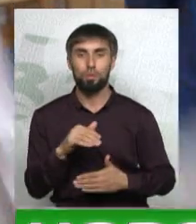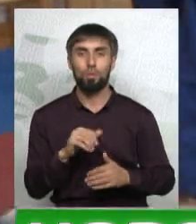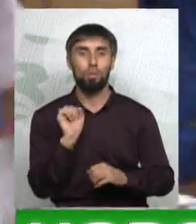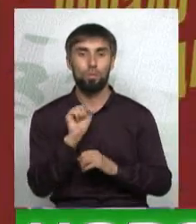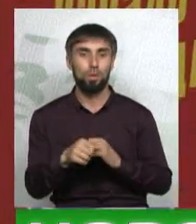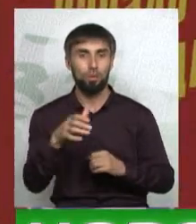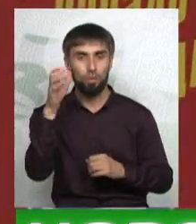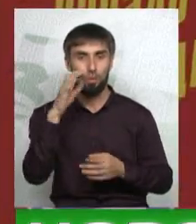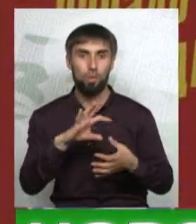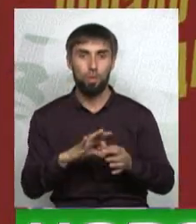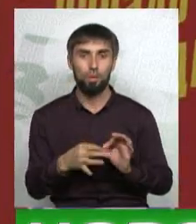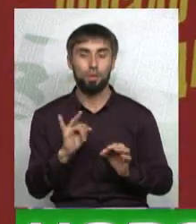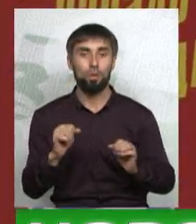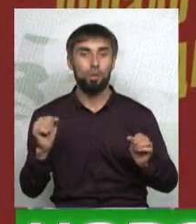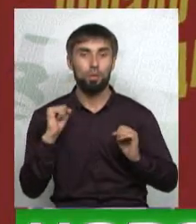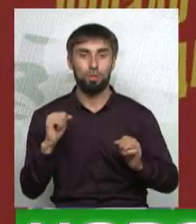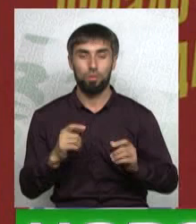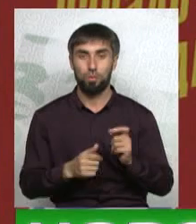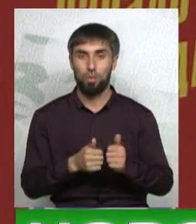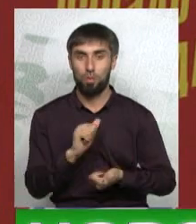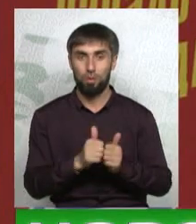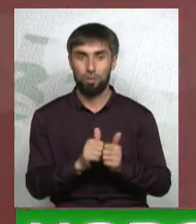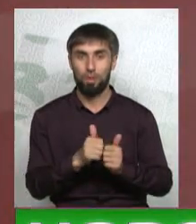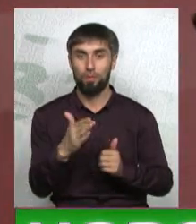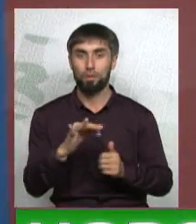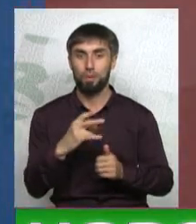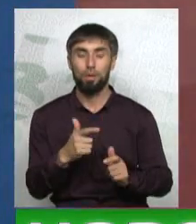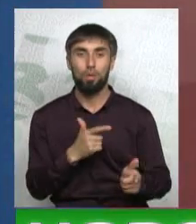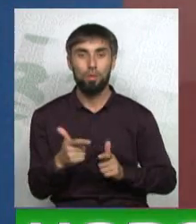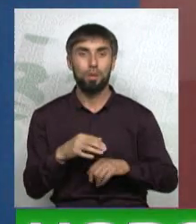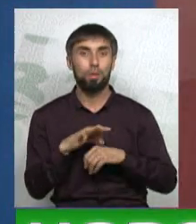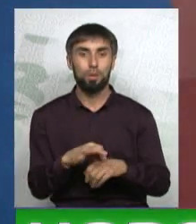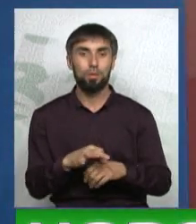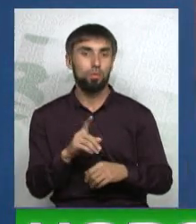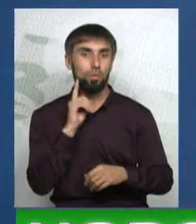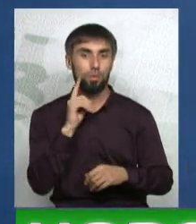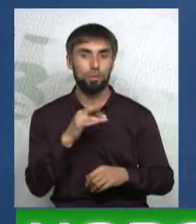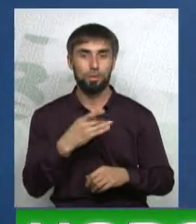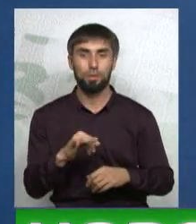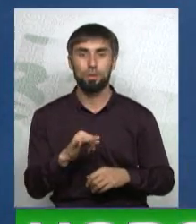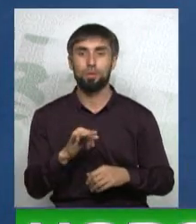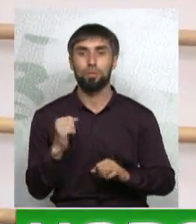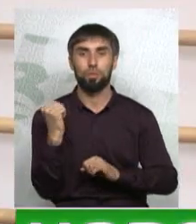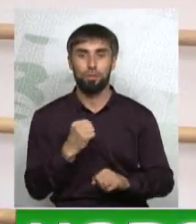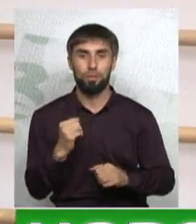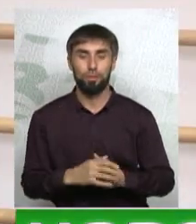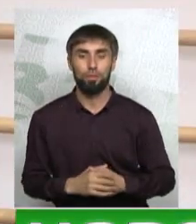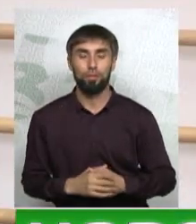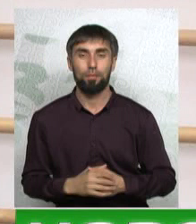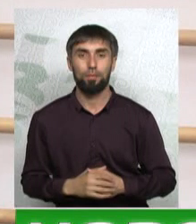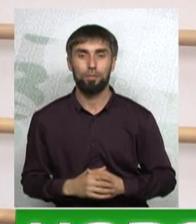победители научных олимпиад и спортивных соревнований. В эту смену подготовку проходят и юные перспективные дзюдоисты.